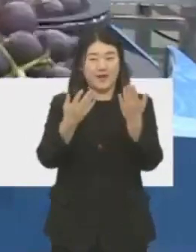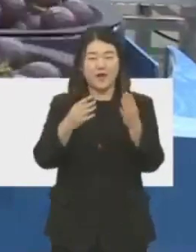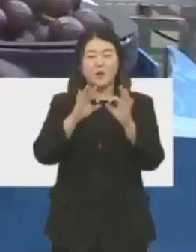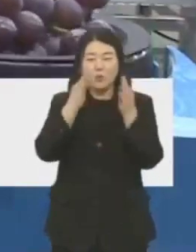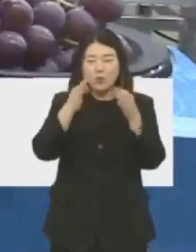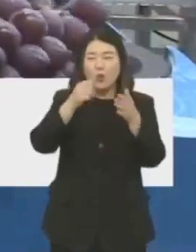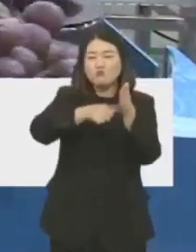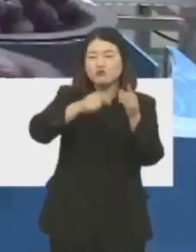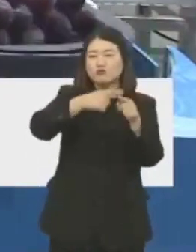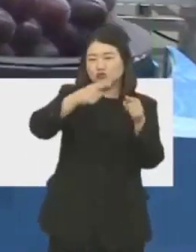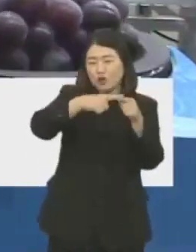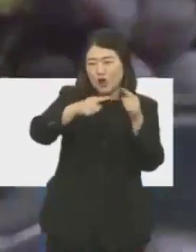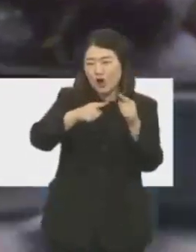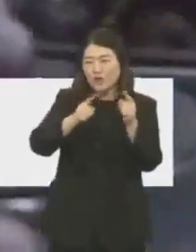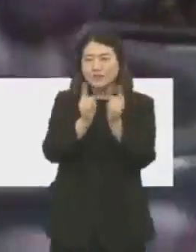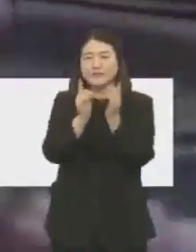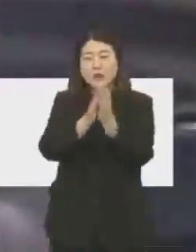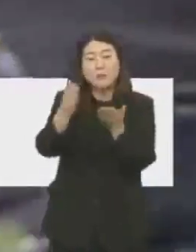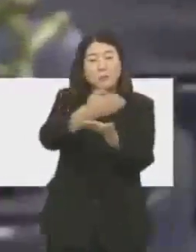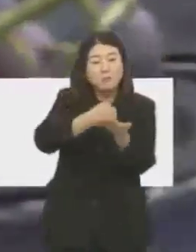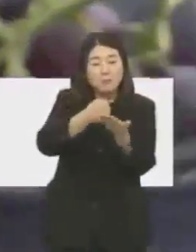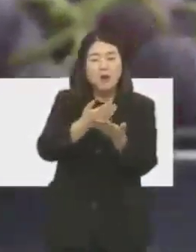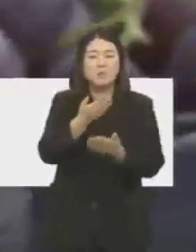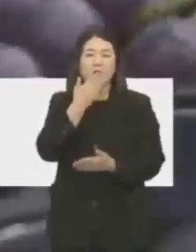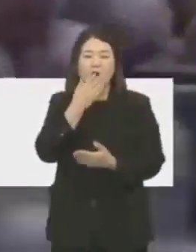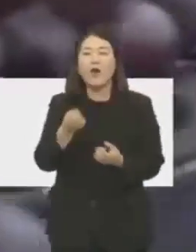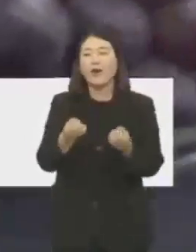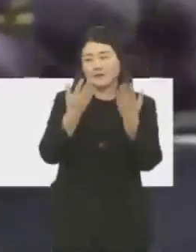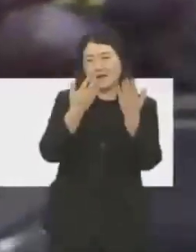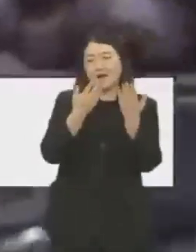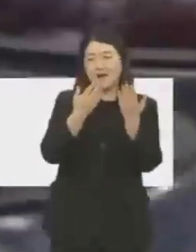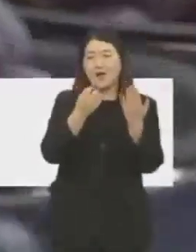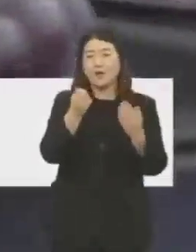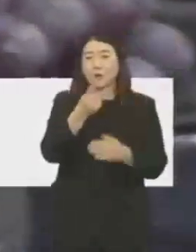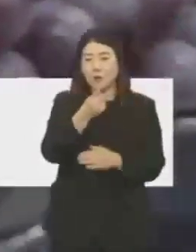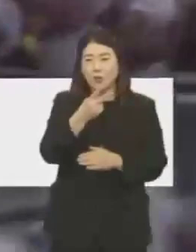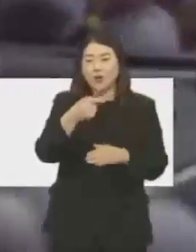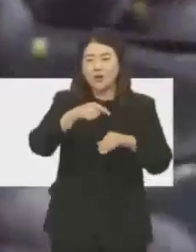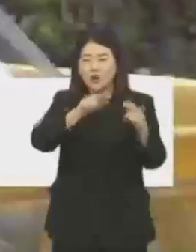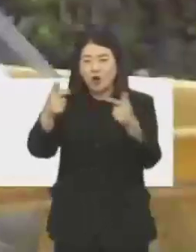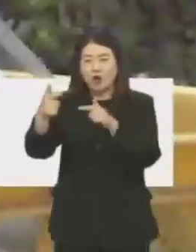포도 품평회와 포도 따기 체험, 포도 시식 행사가 진행되며